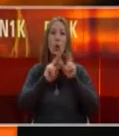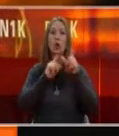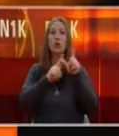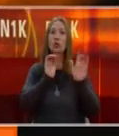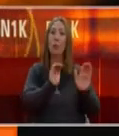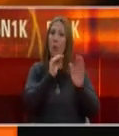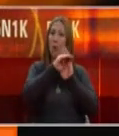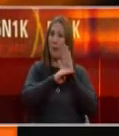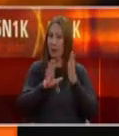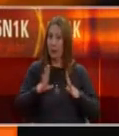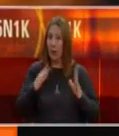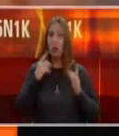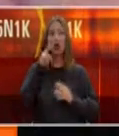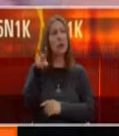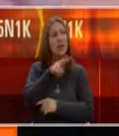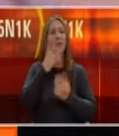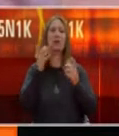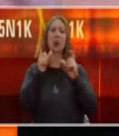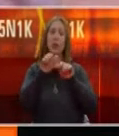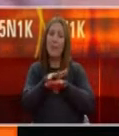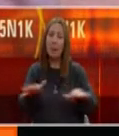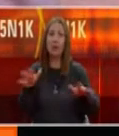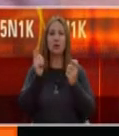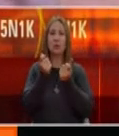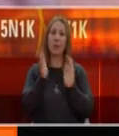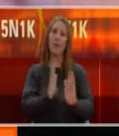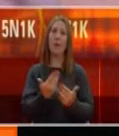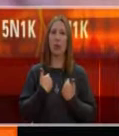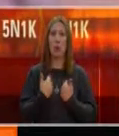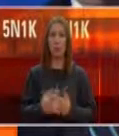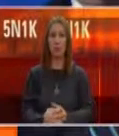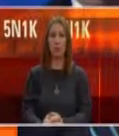var. Tabii görsel ve sosyal medya çalışmalarımıza devam ediyor.